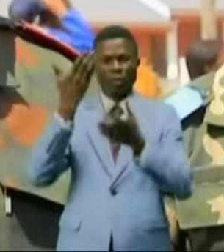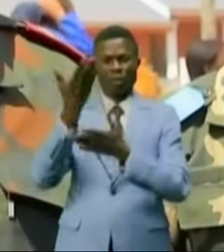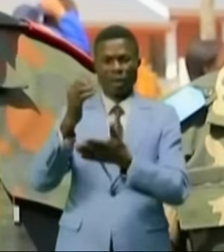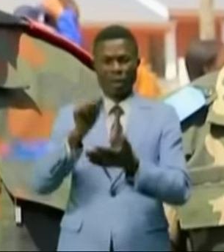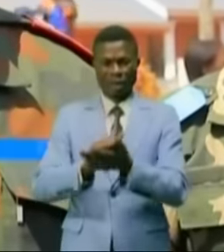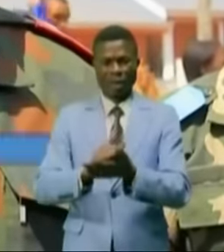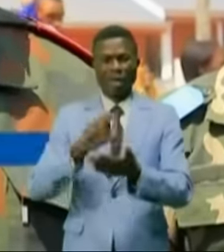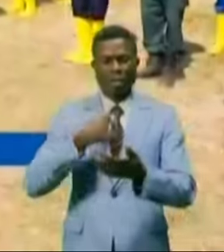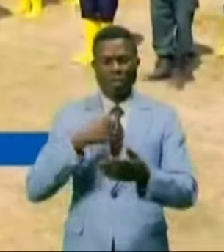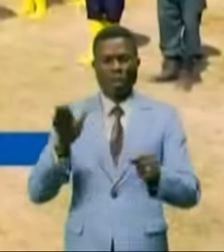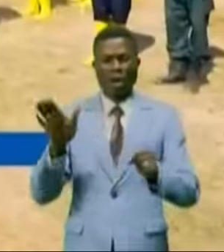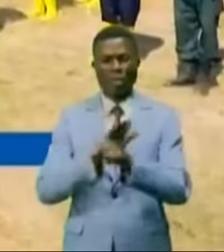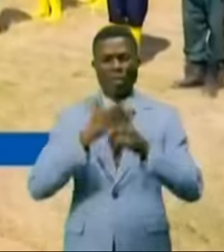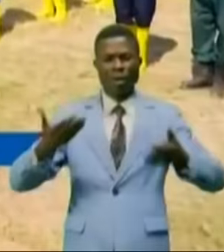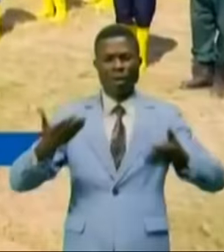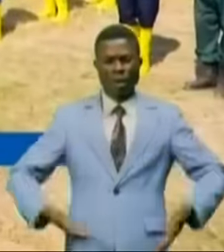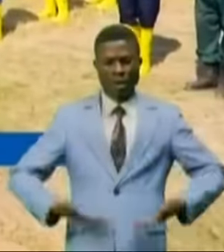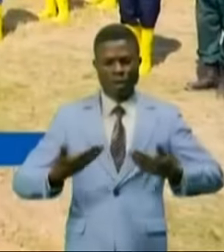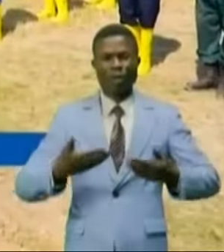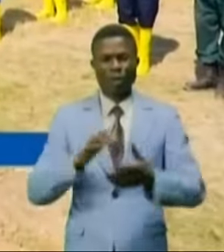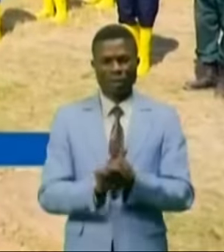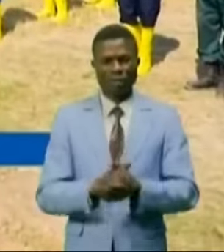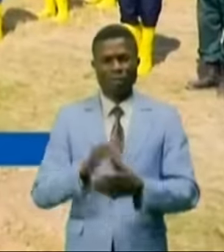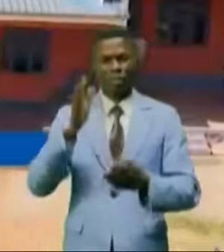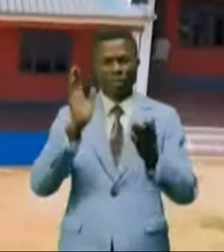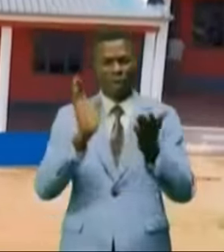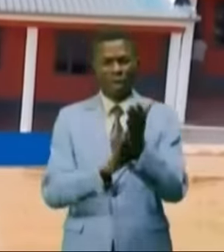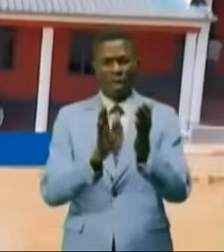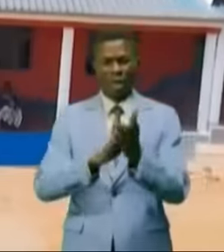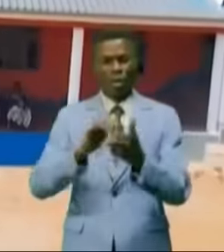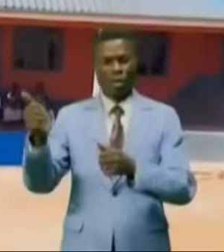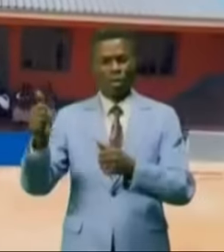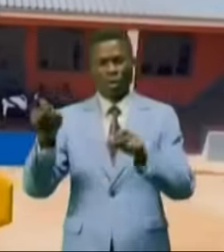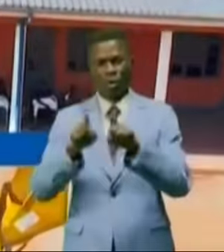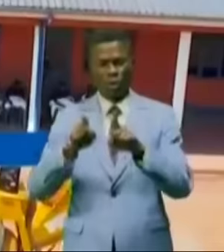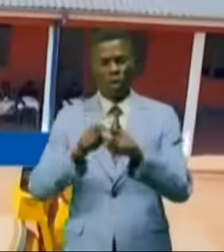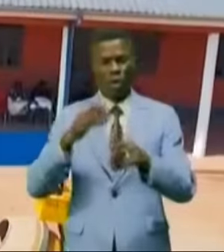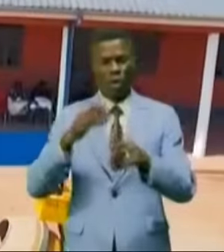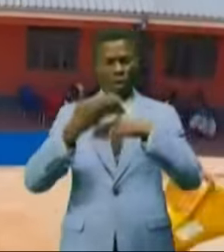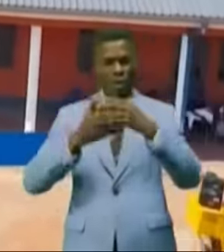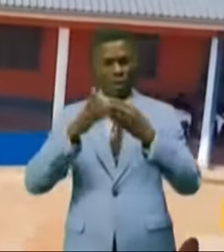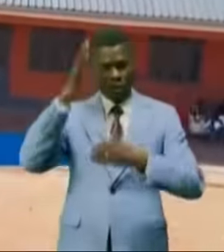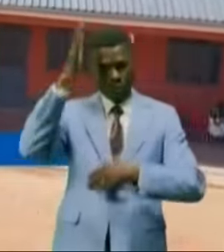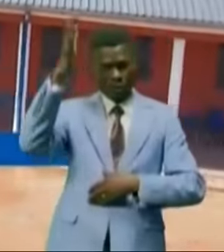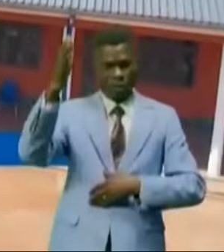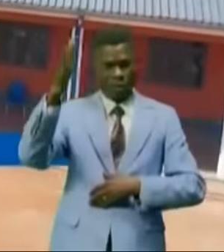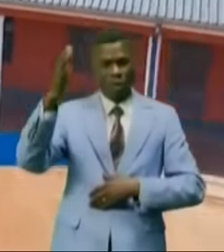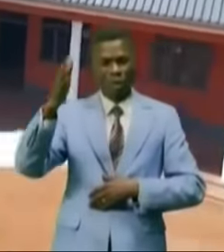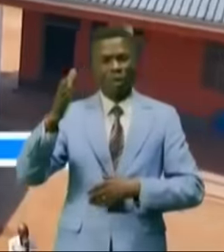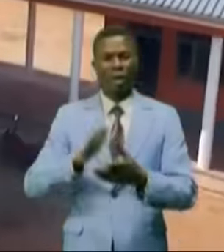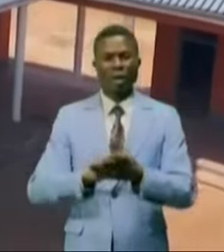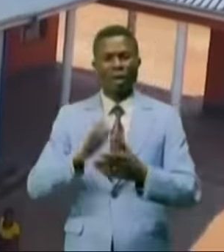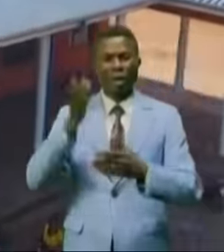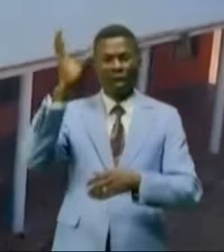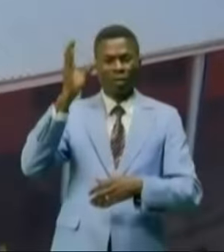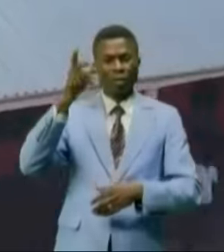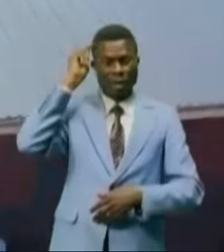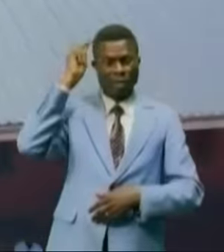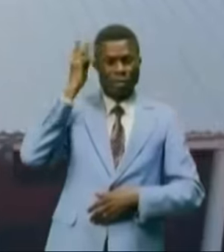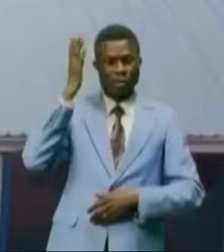j'en suis fier. D'autres ouvrages du même standard seront construits dans le chef-lieu d'autres provinces.